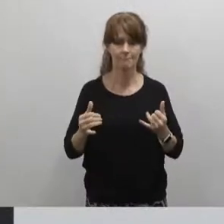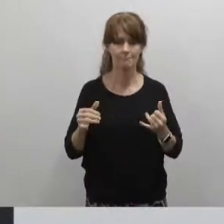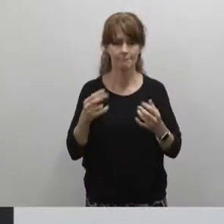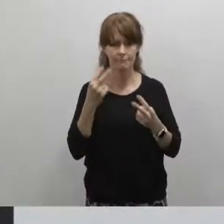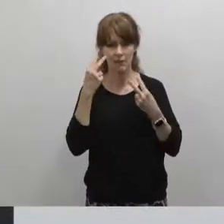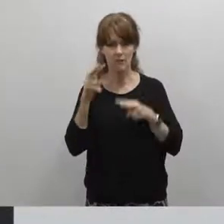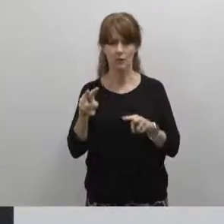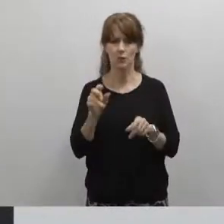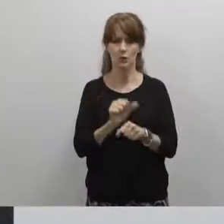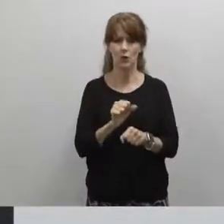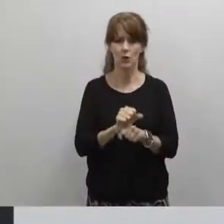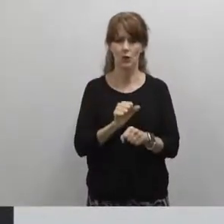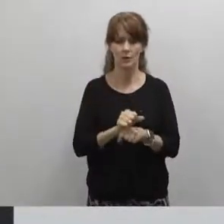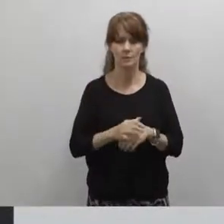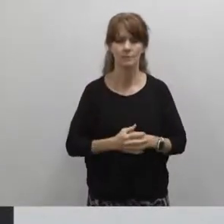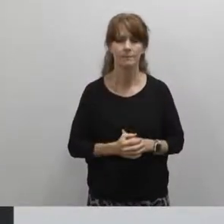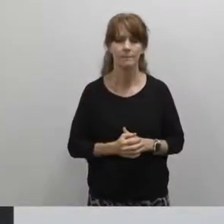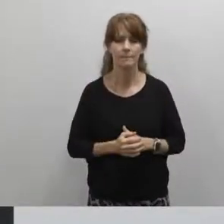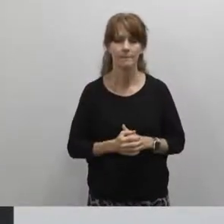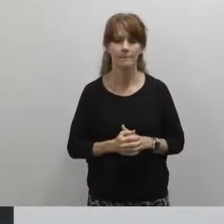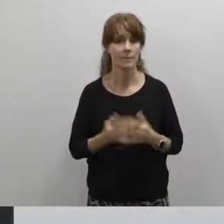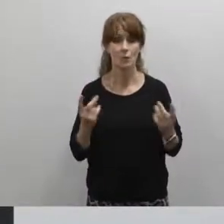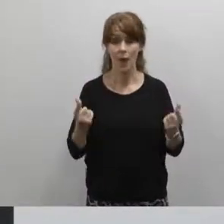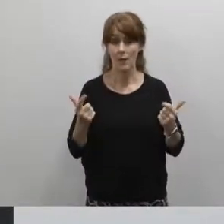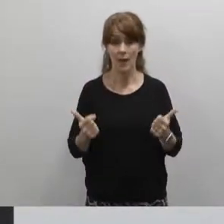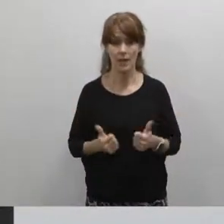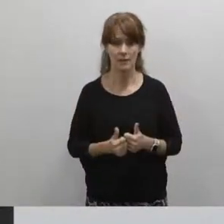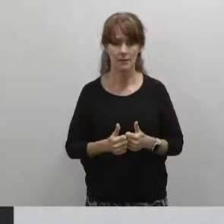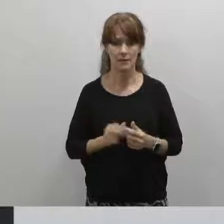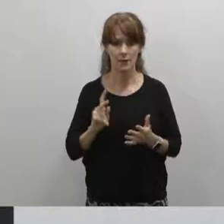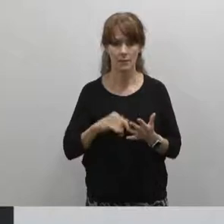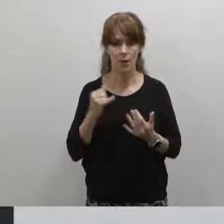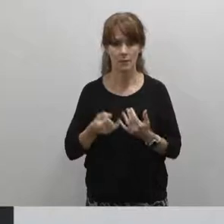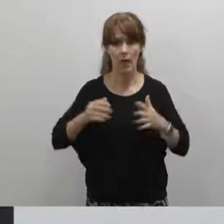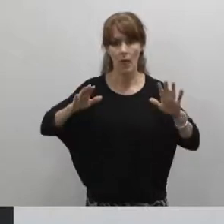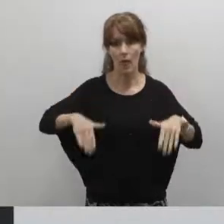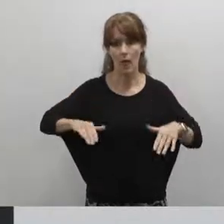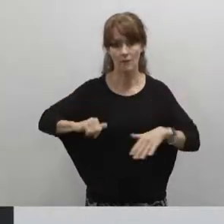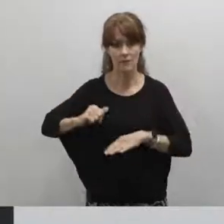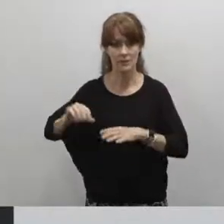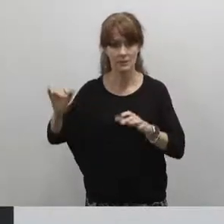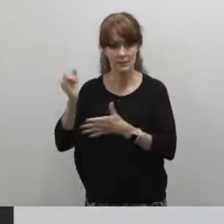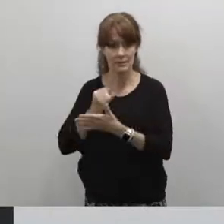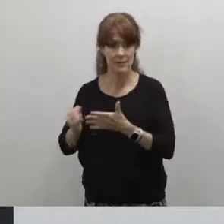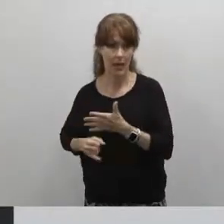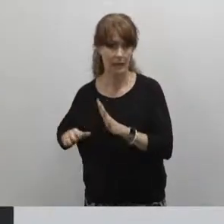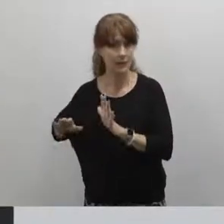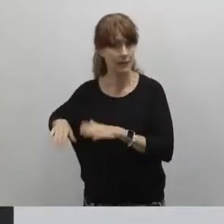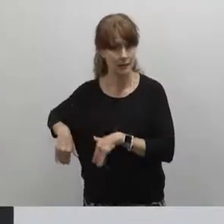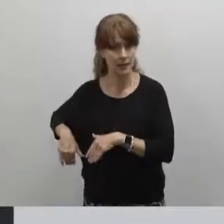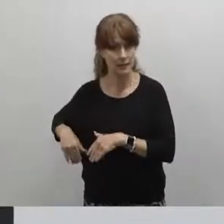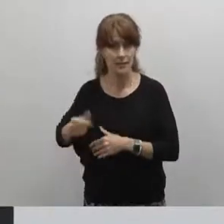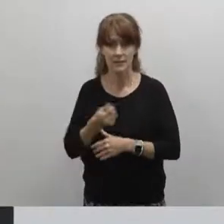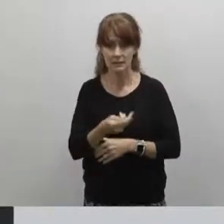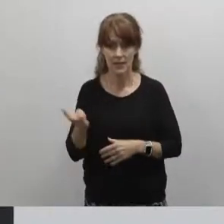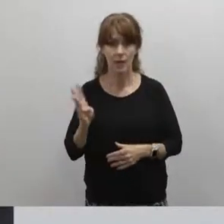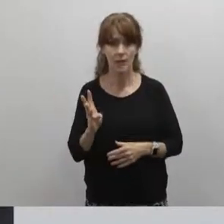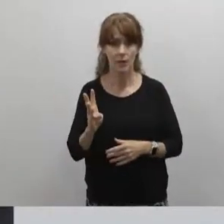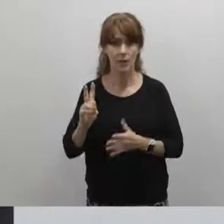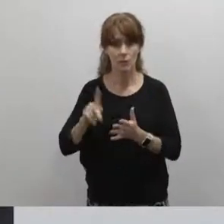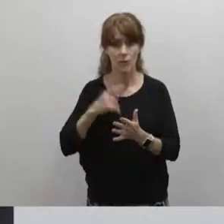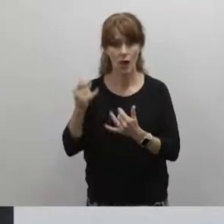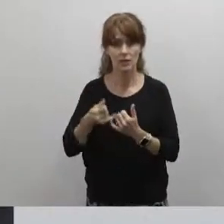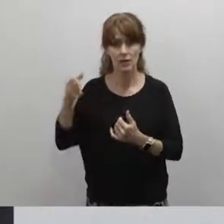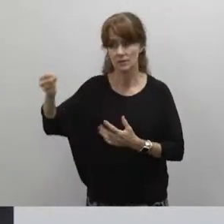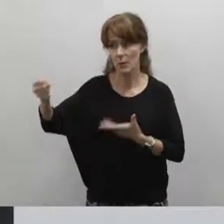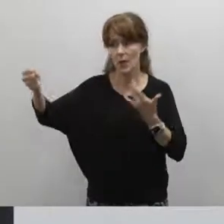cả pra tham pol vì tham pol bài cha màu tham pol bài thứ mấy vì nghi sư